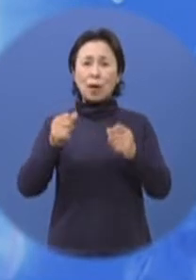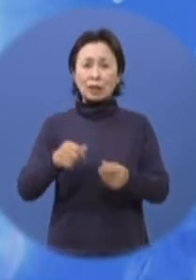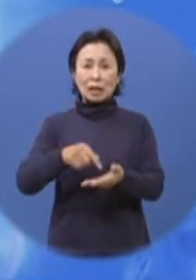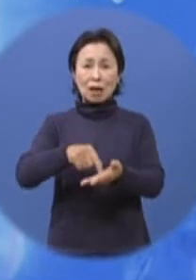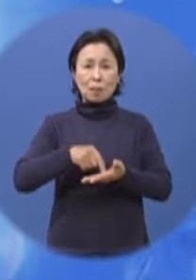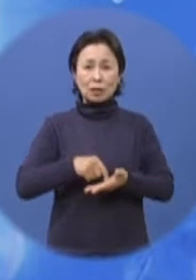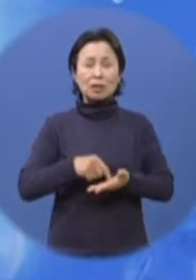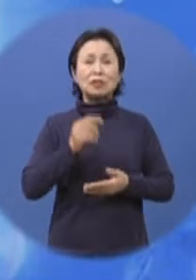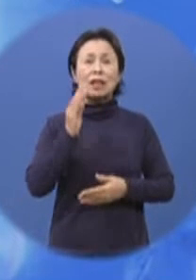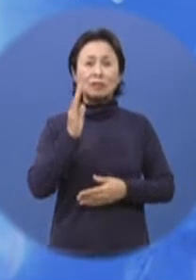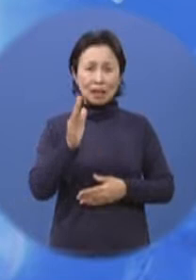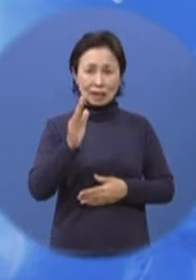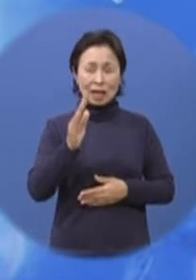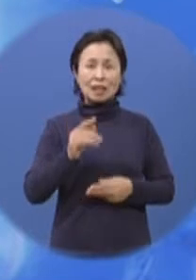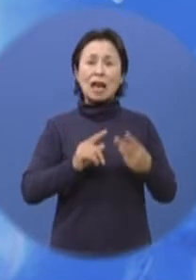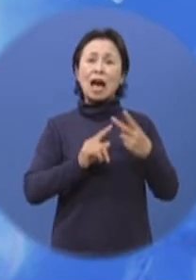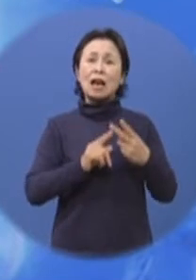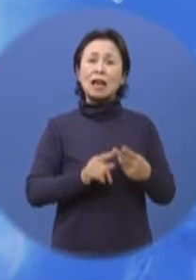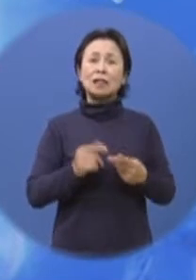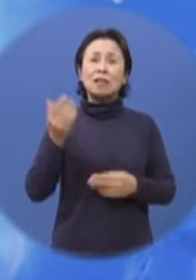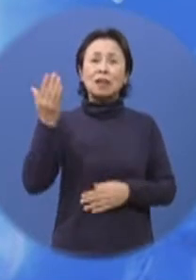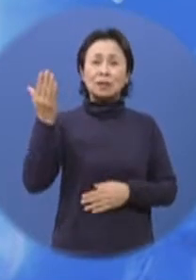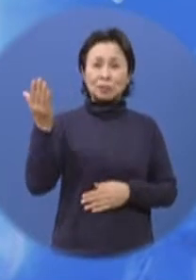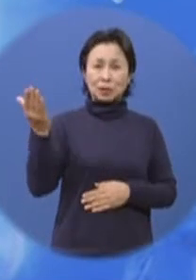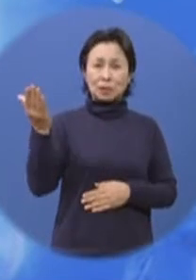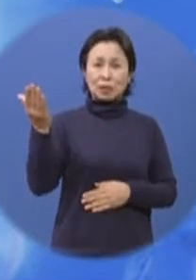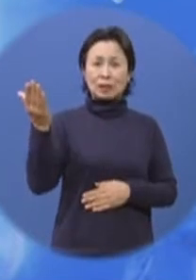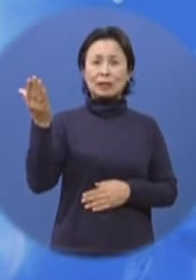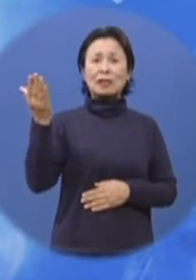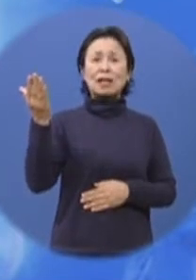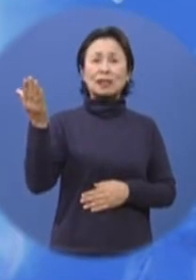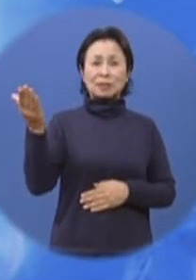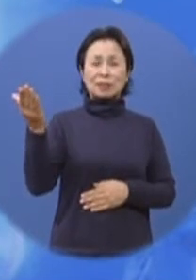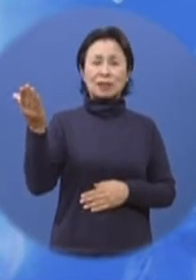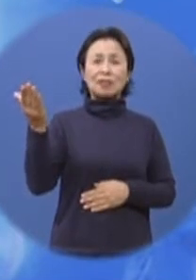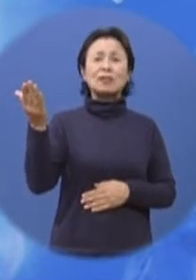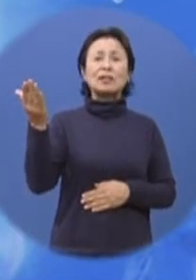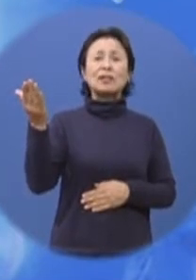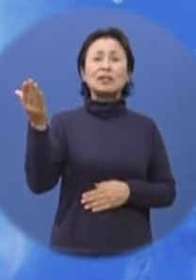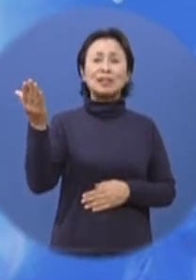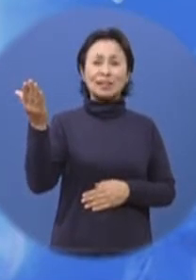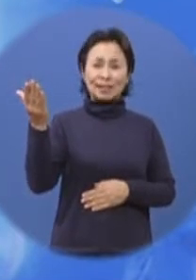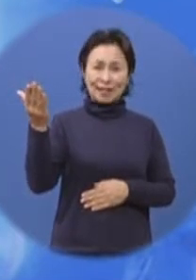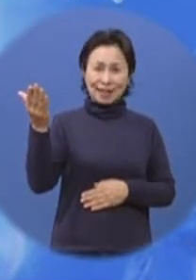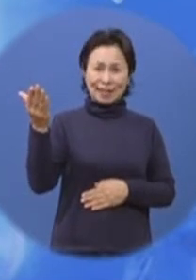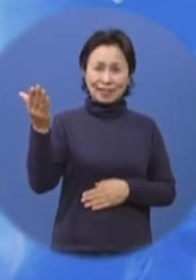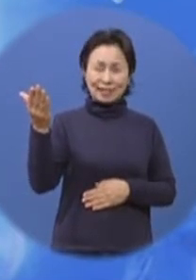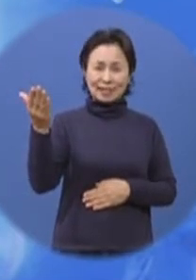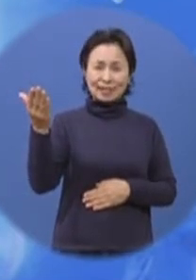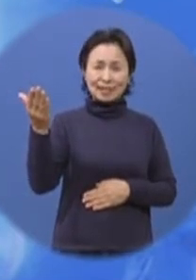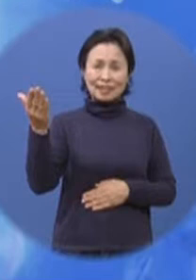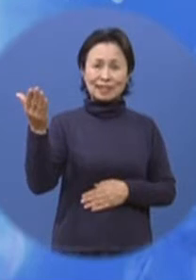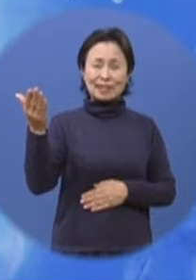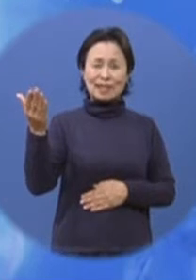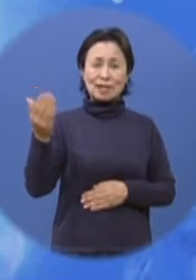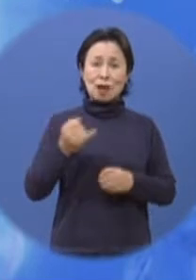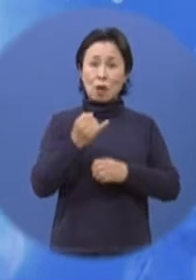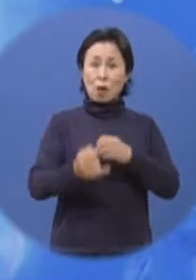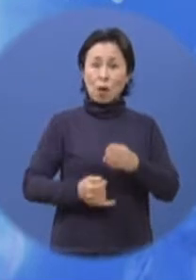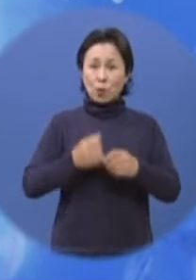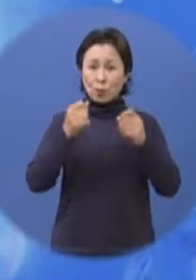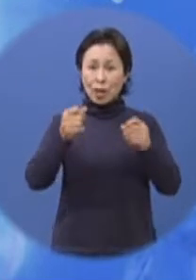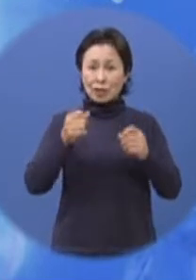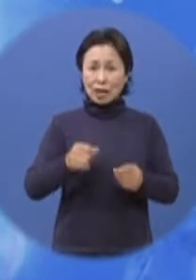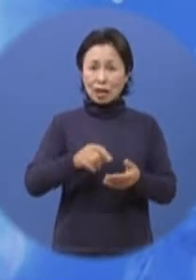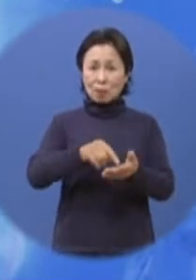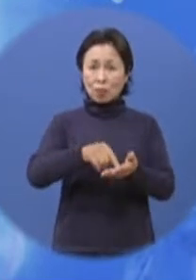番号64ルーの8533テレビ和歌山紀の国21の係りですホームページから